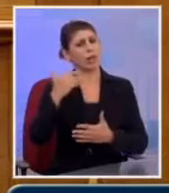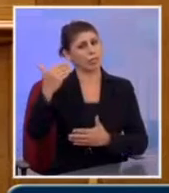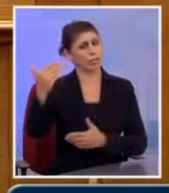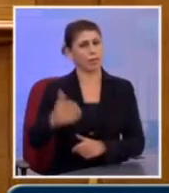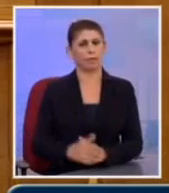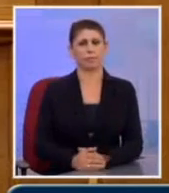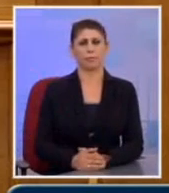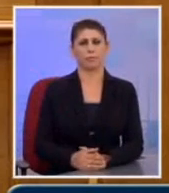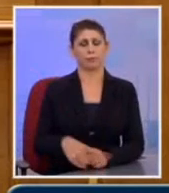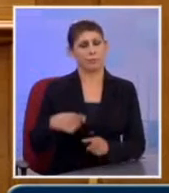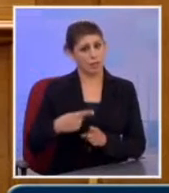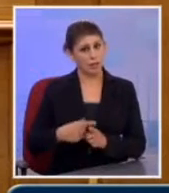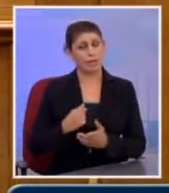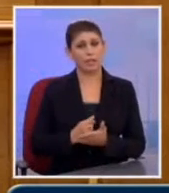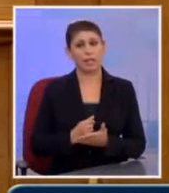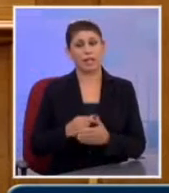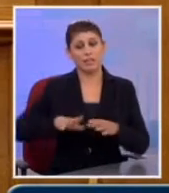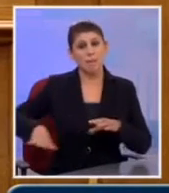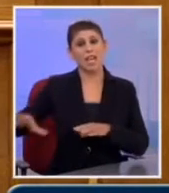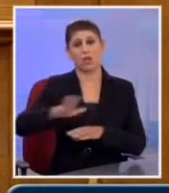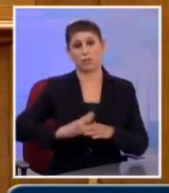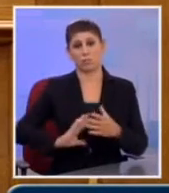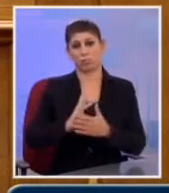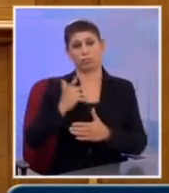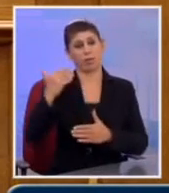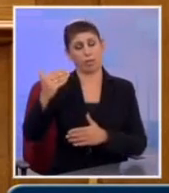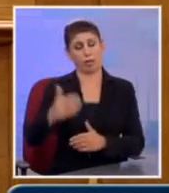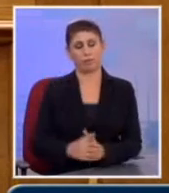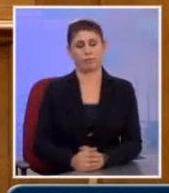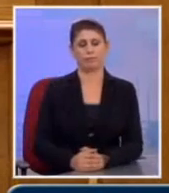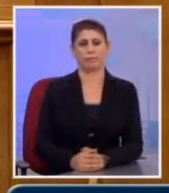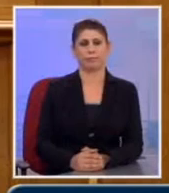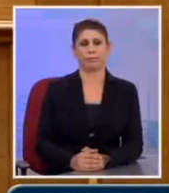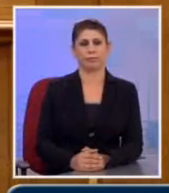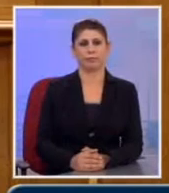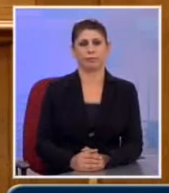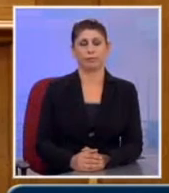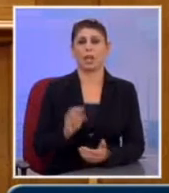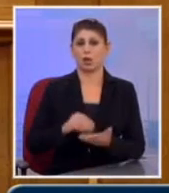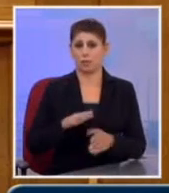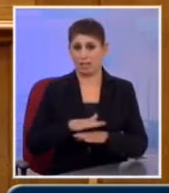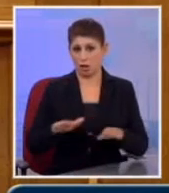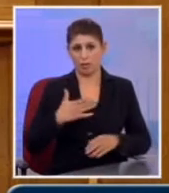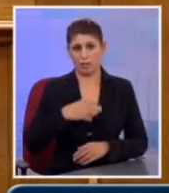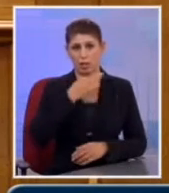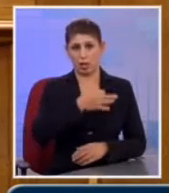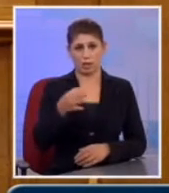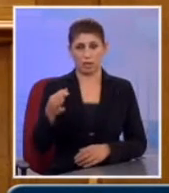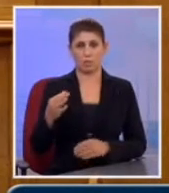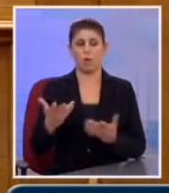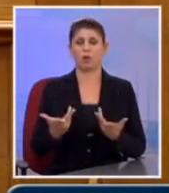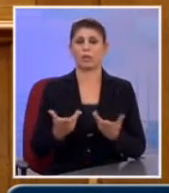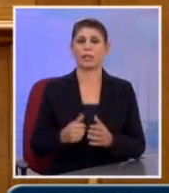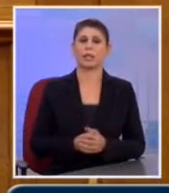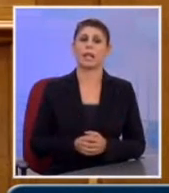της χώρας μας αλλά και της περιοχής μας. Θέλω να σημειώσω κλείνοντας ότι